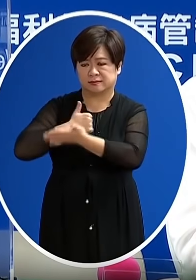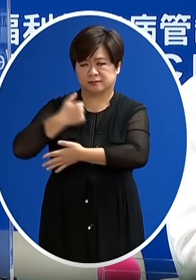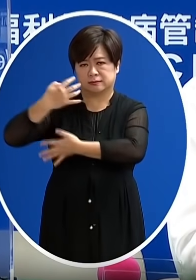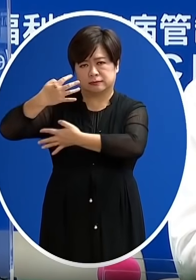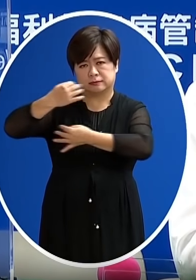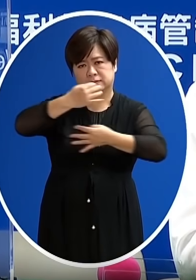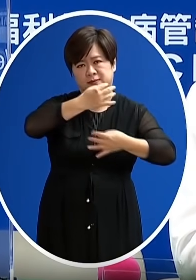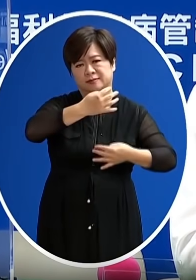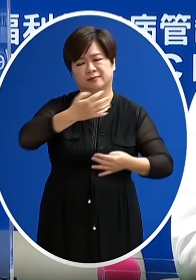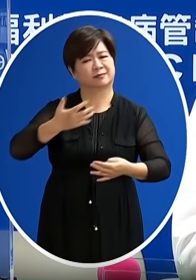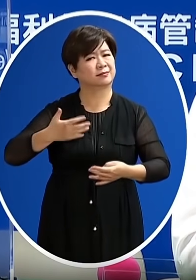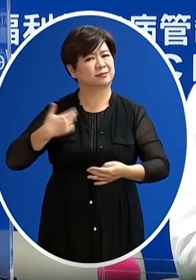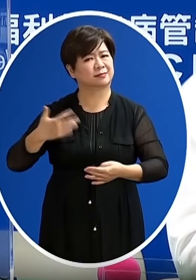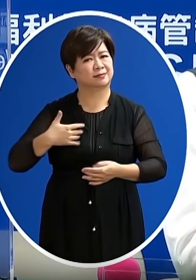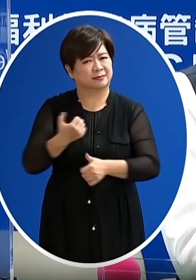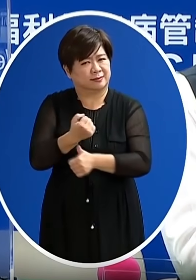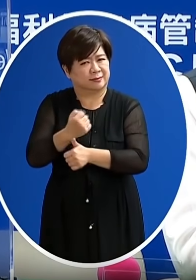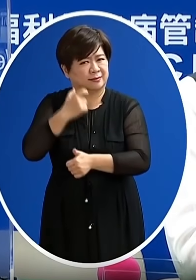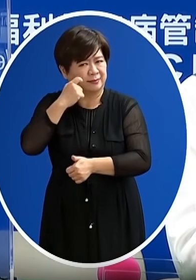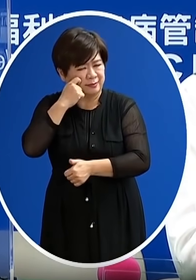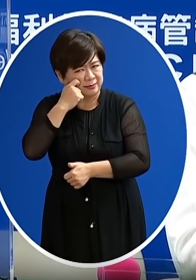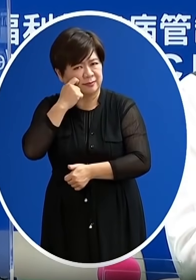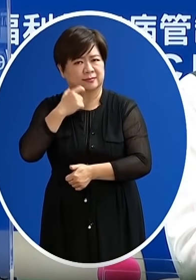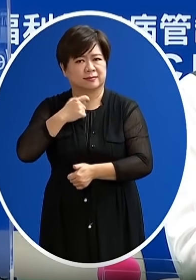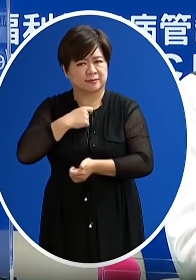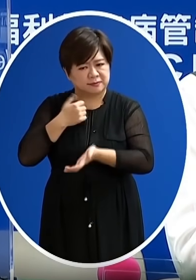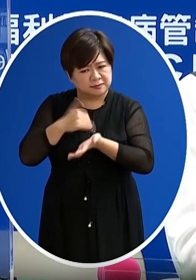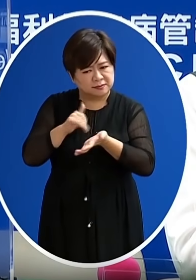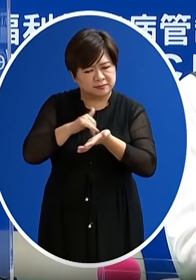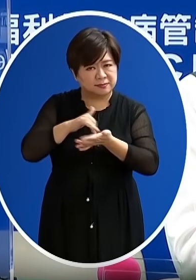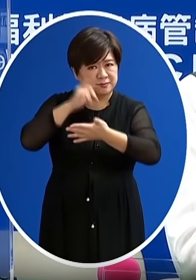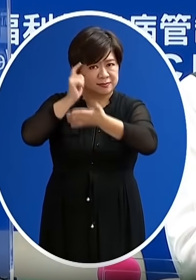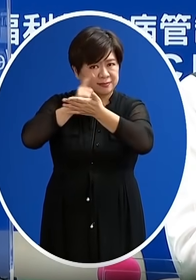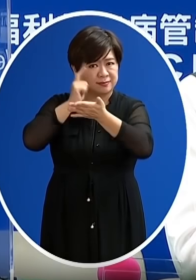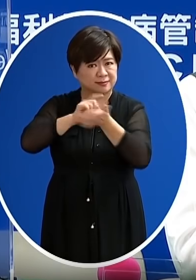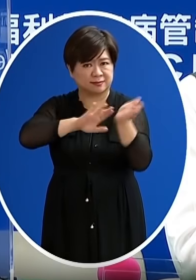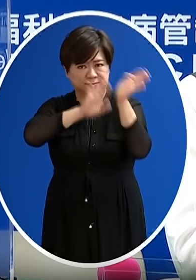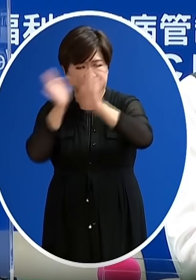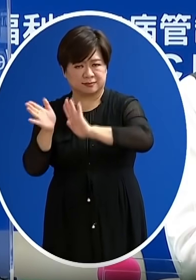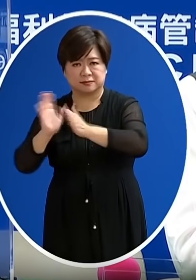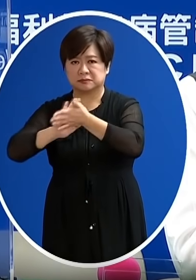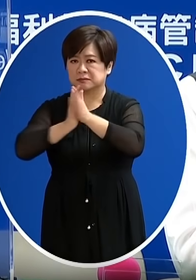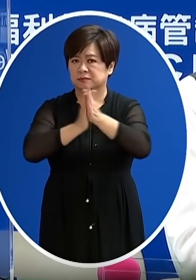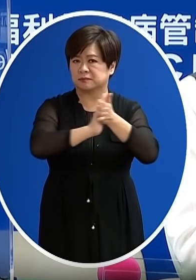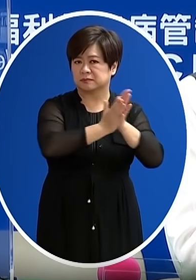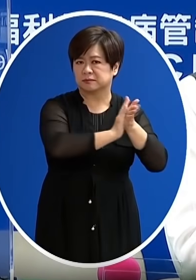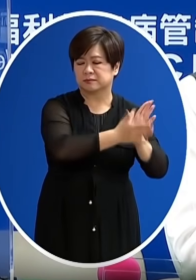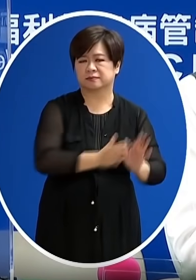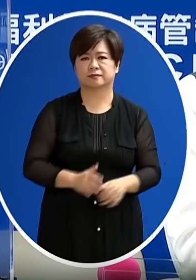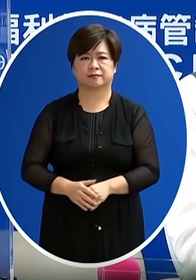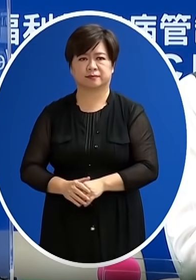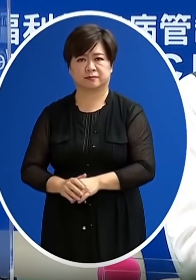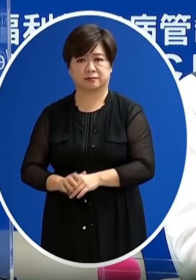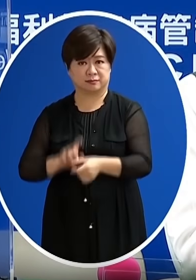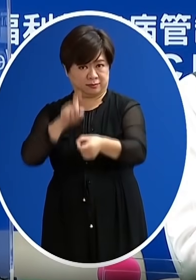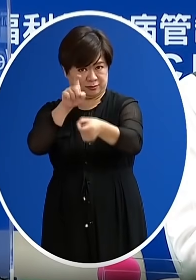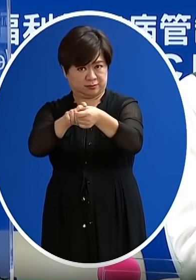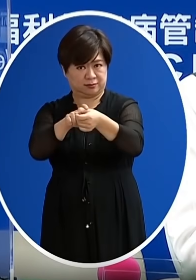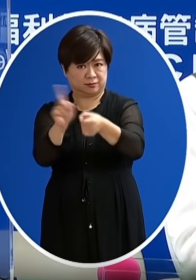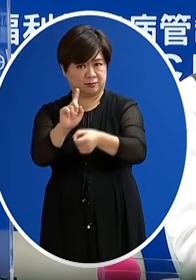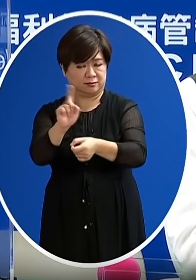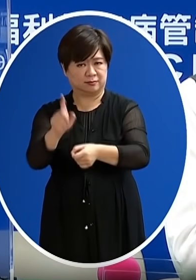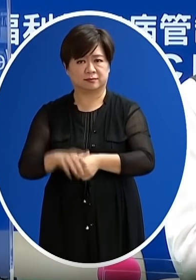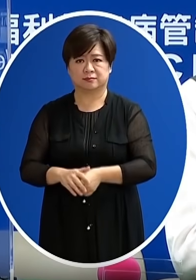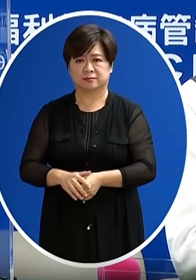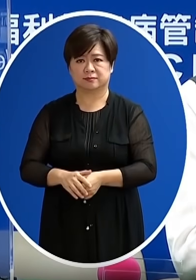握，所以我们要不断的精算，每一天其实情势都会有变化。当然，我们的目标那还是